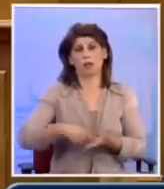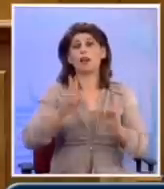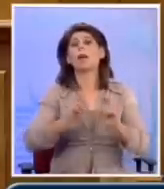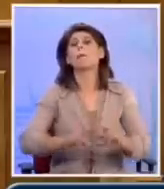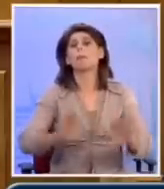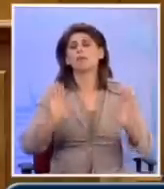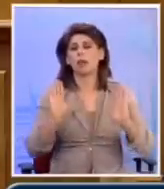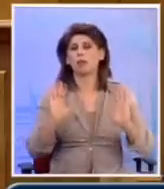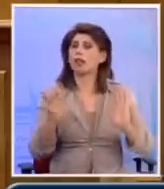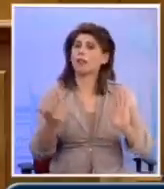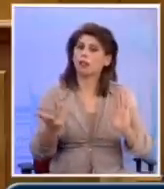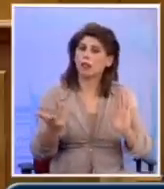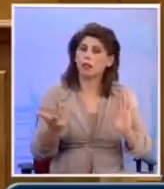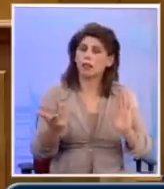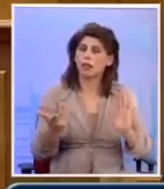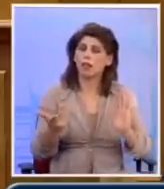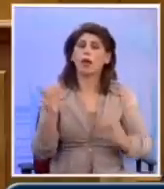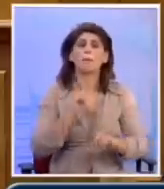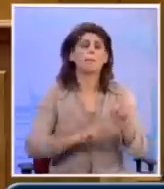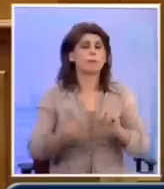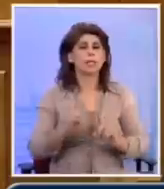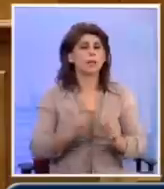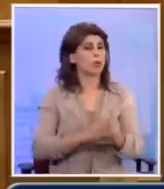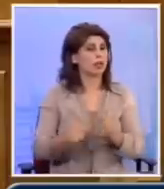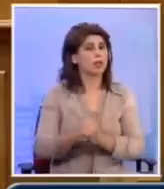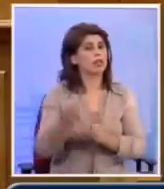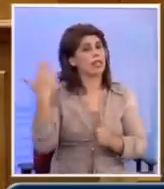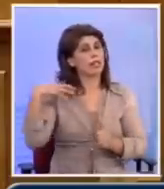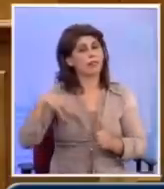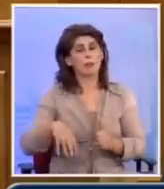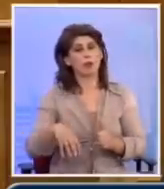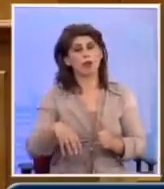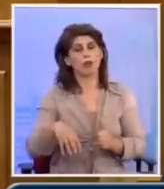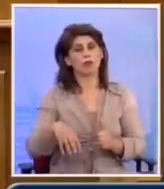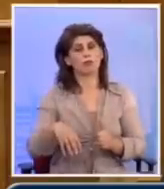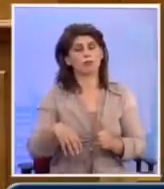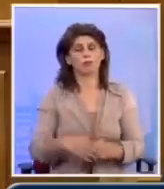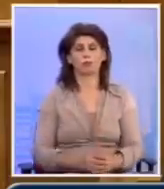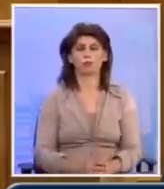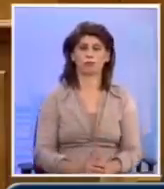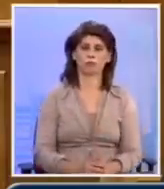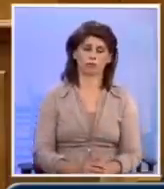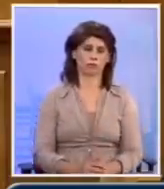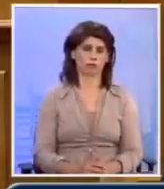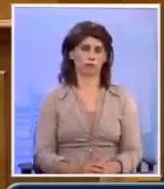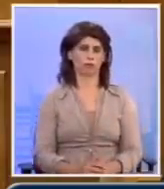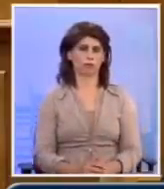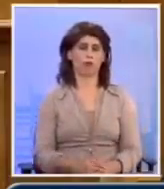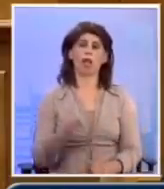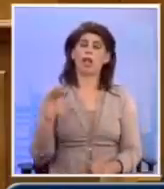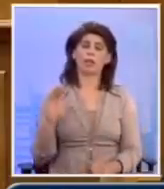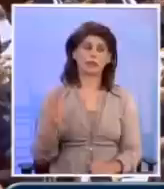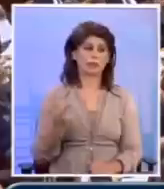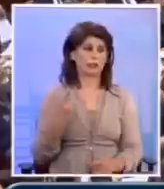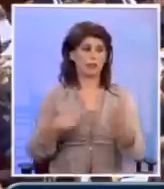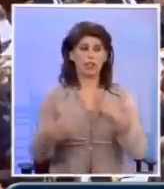αυτά? Γιατί? Ποιες ήταν οι προτεραιότητες εκείνη την εποχή? Με ποια δικαιολογία, ποιο